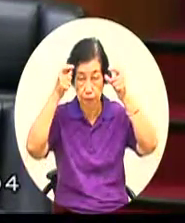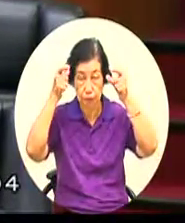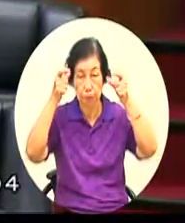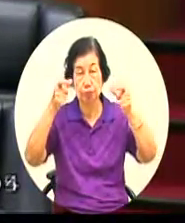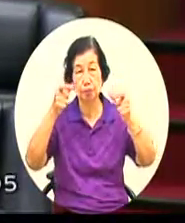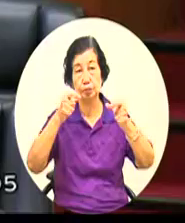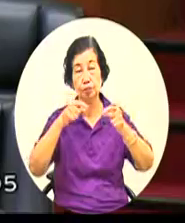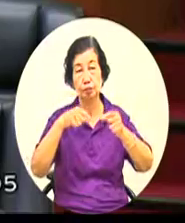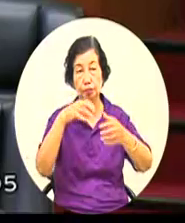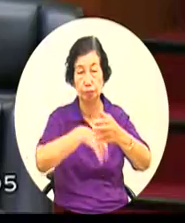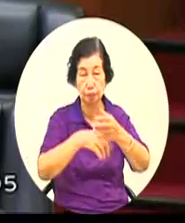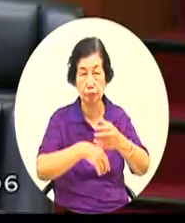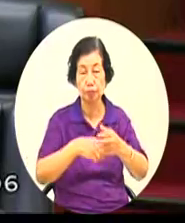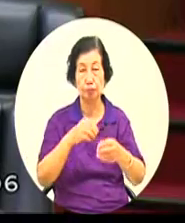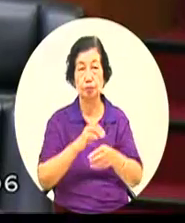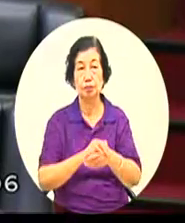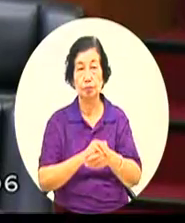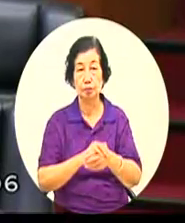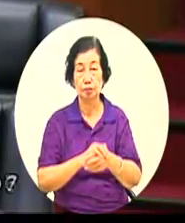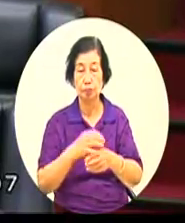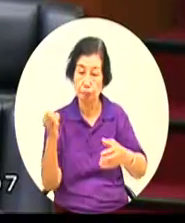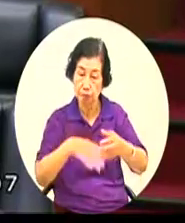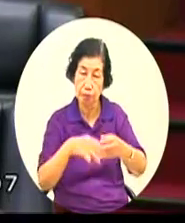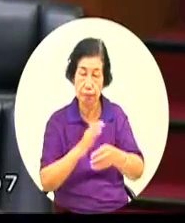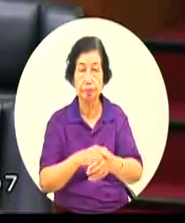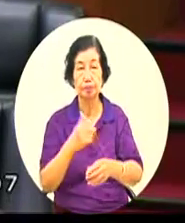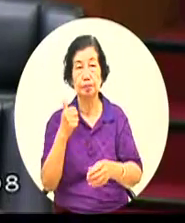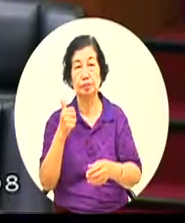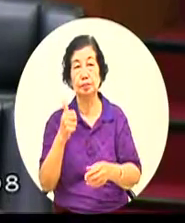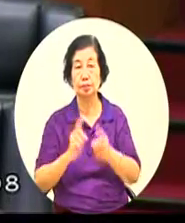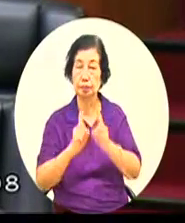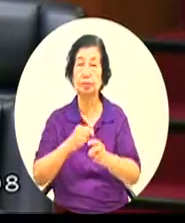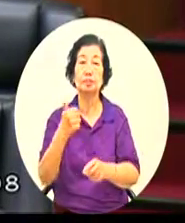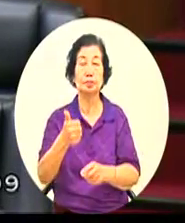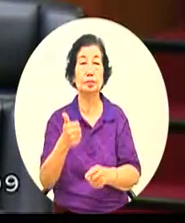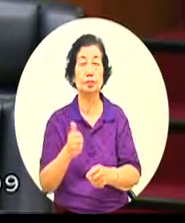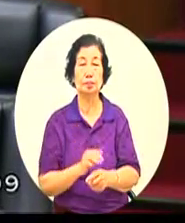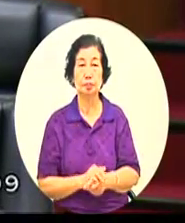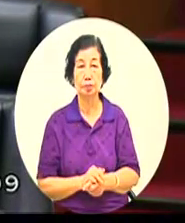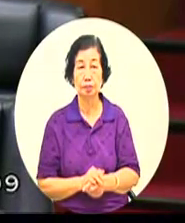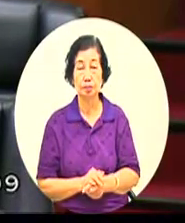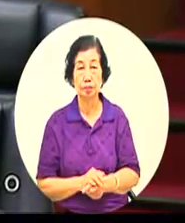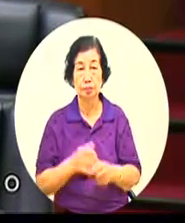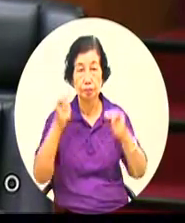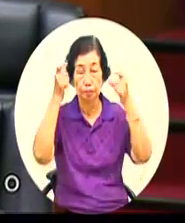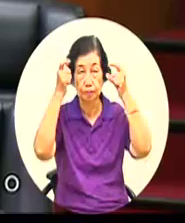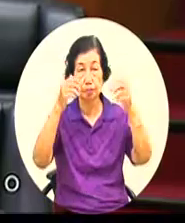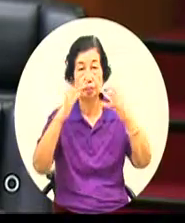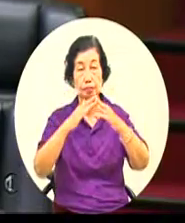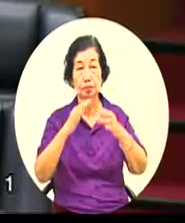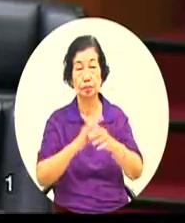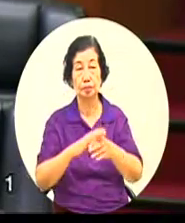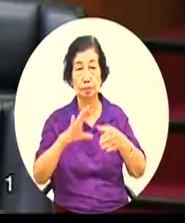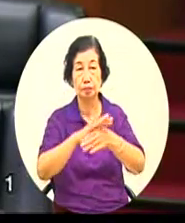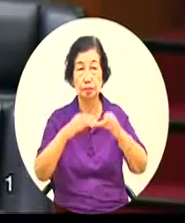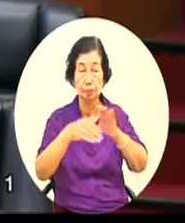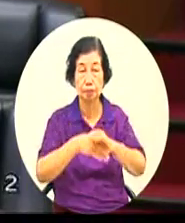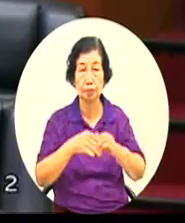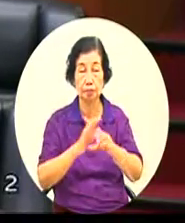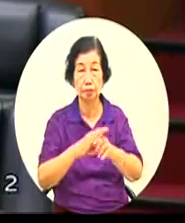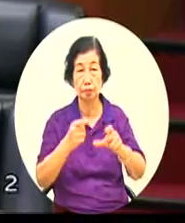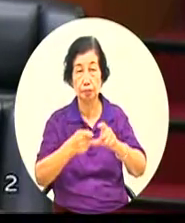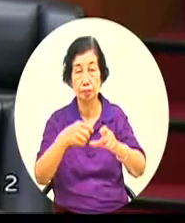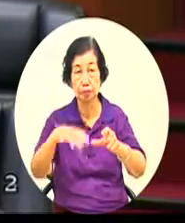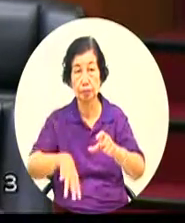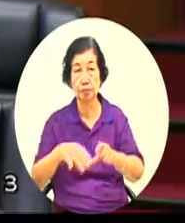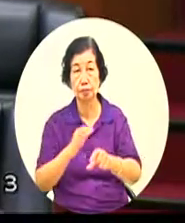域里面，会不会比较好一点呢？因为我们高雄市好像没有我们文化园区了哈，原住民文化